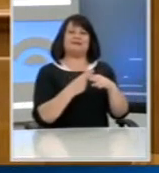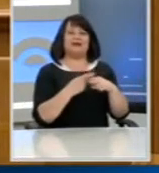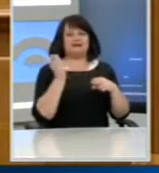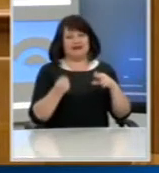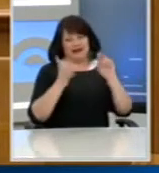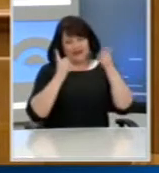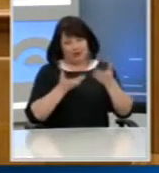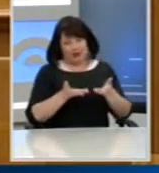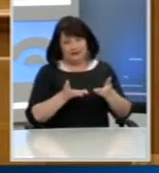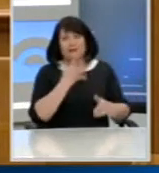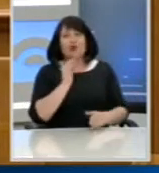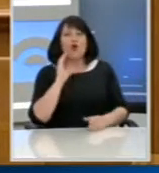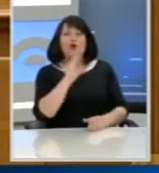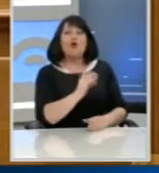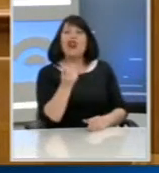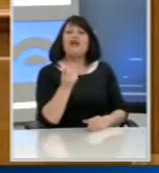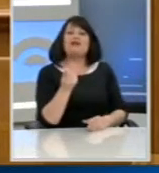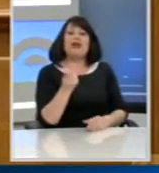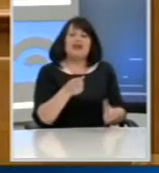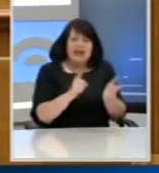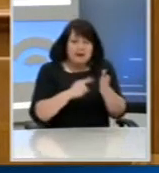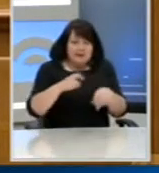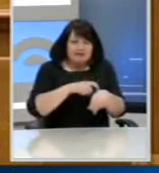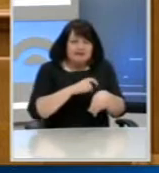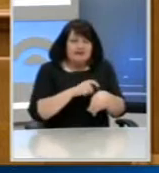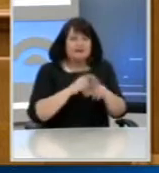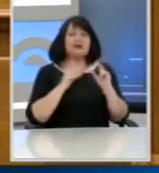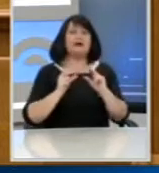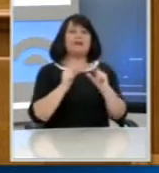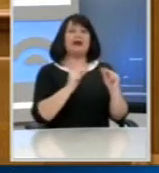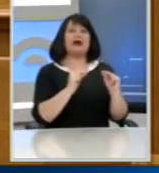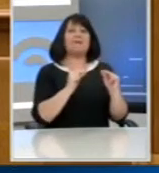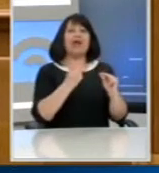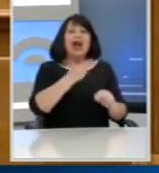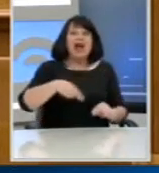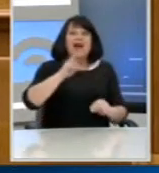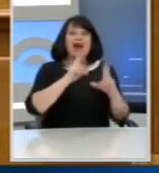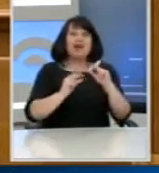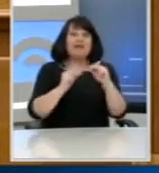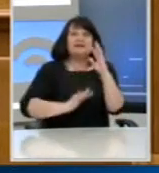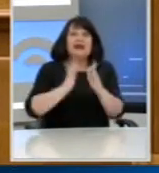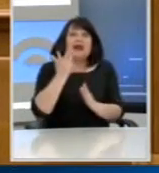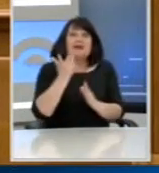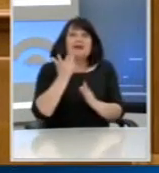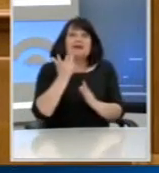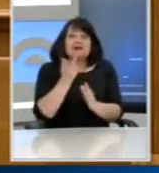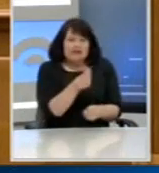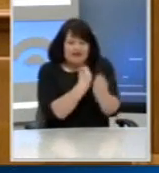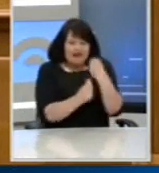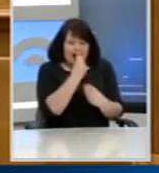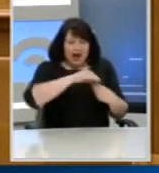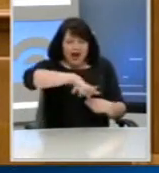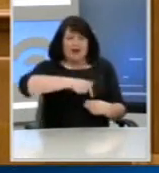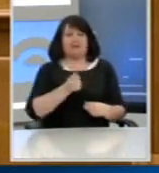χρήματα θα έπρεπε σήμερα να συζητούμε το πώς θα δοθούν αυξήσεις και θα υπάρξει ανάπτυξη. Από τα χρήματα που εκλάψαν